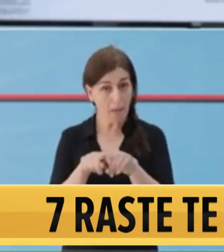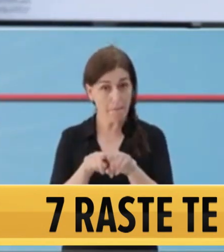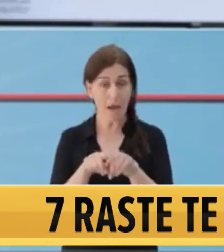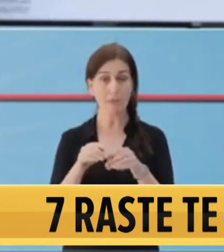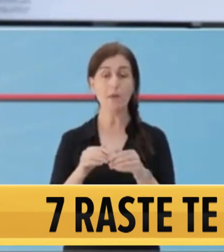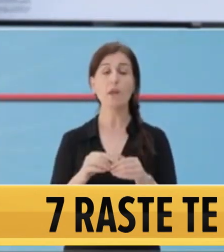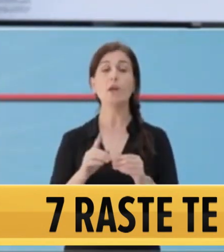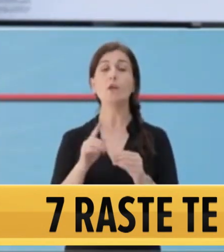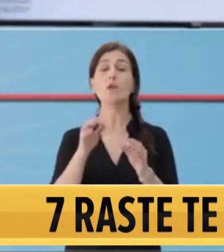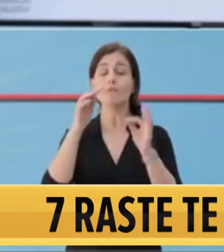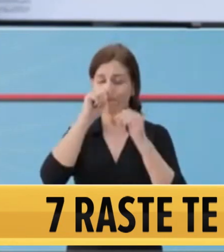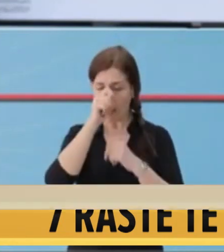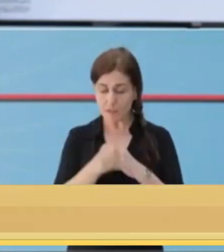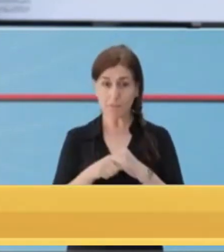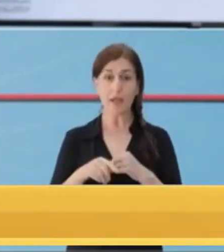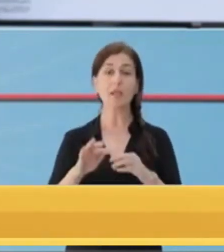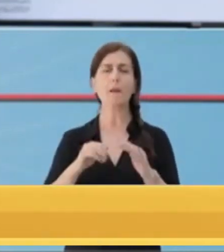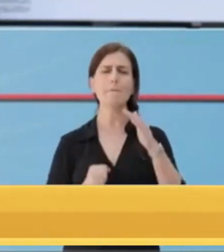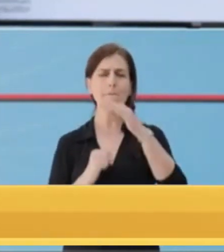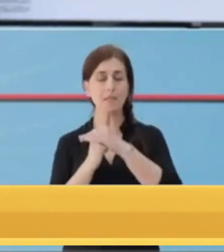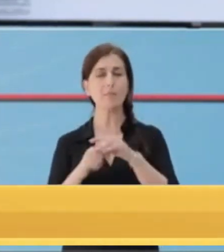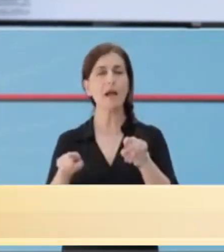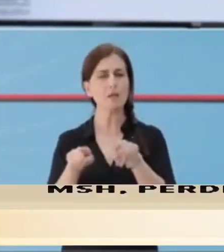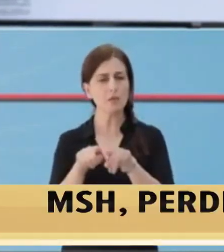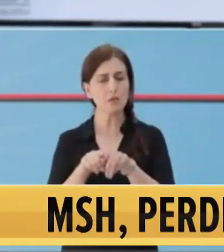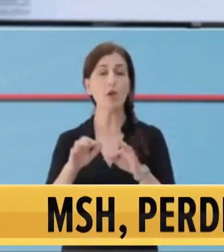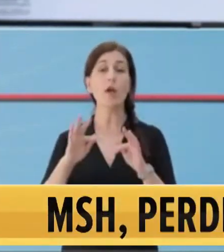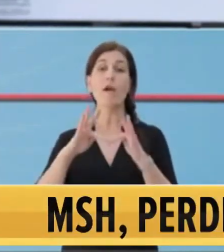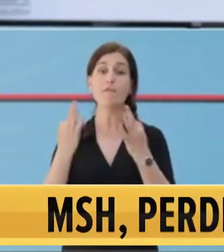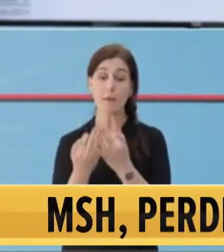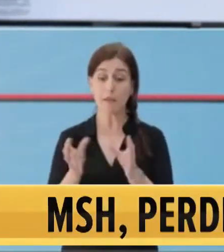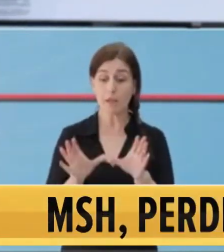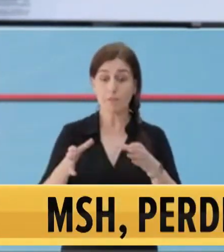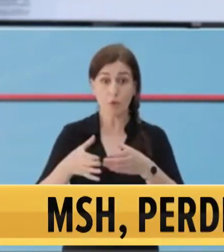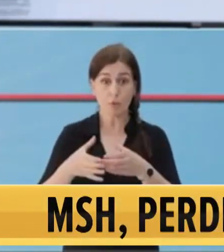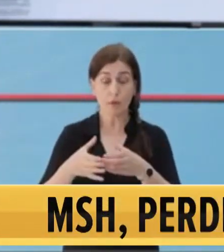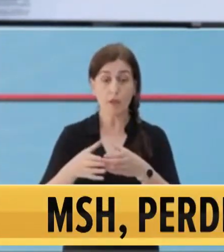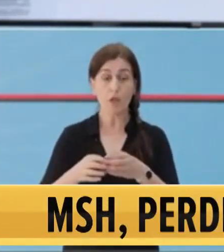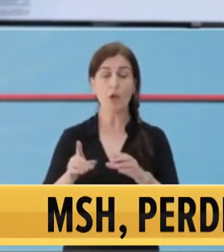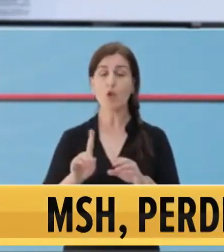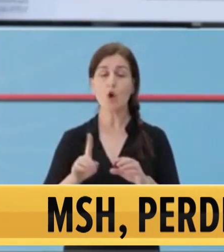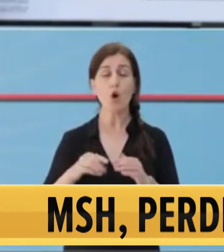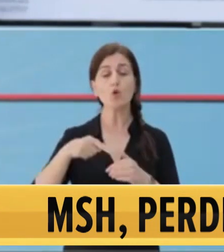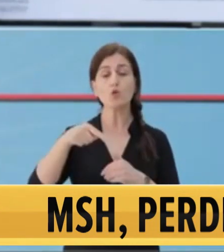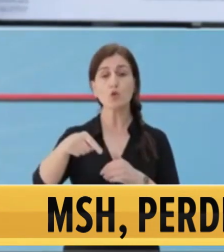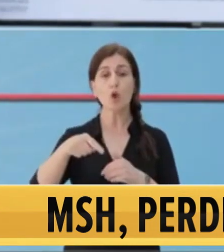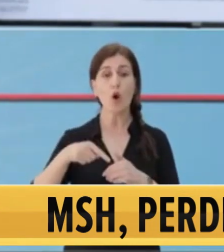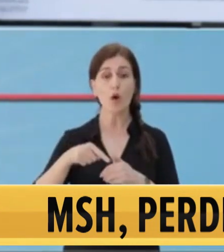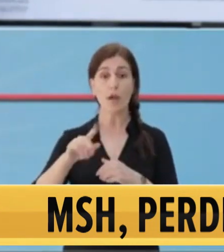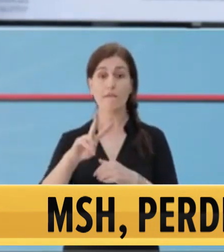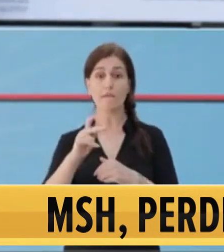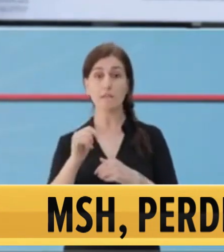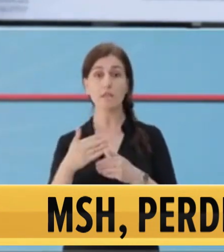që masat e kontrollit të infeksionit të respektohen maksimalisht edhe brenda rrethëve familjare, duke